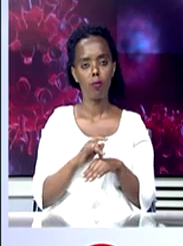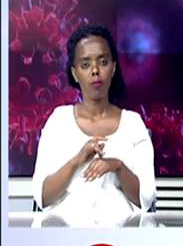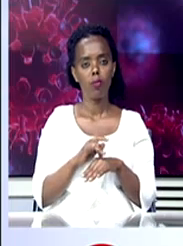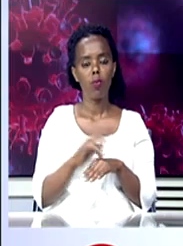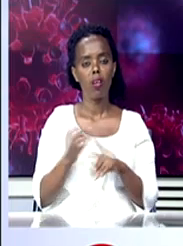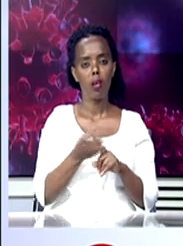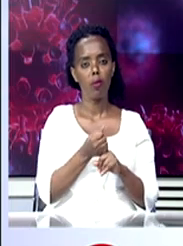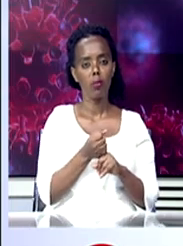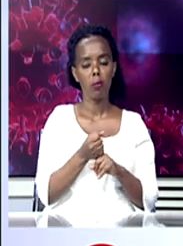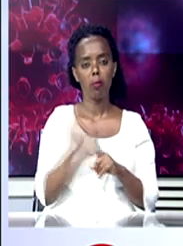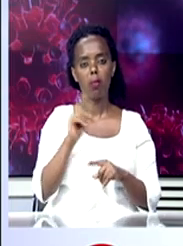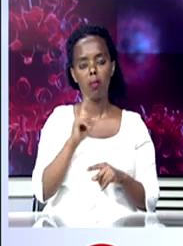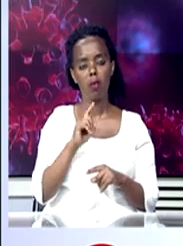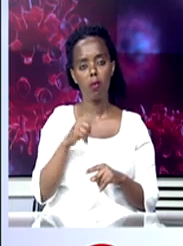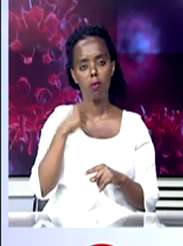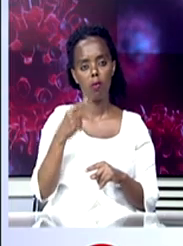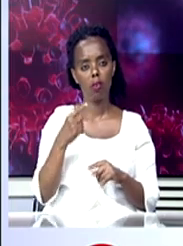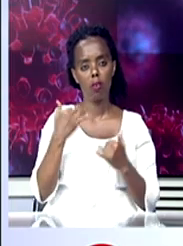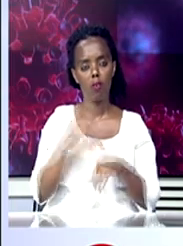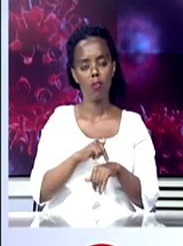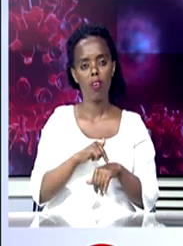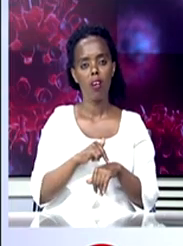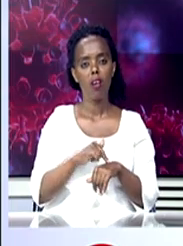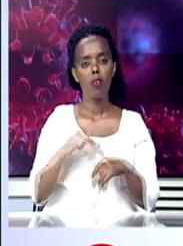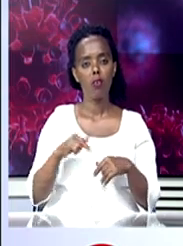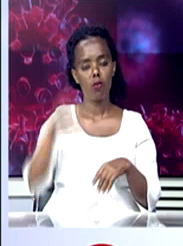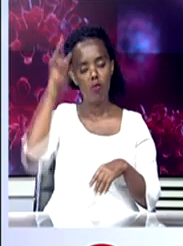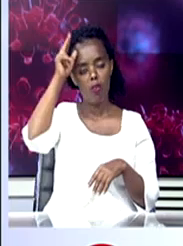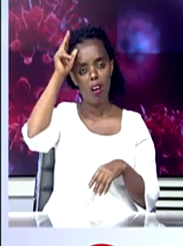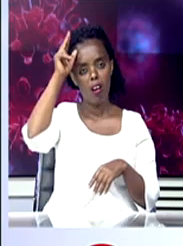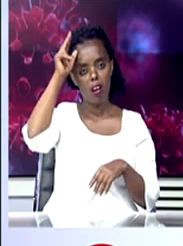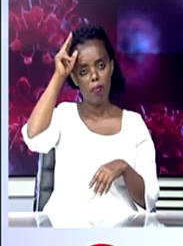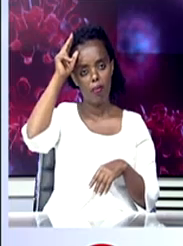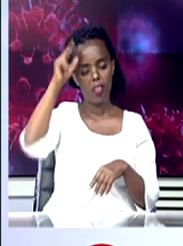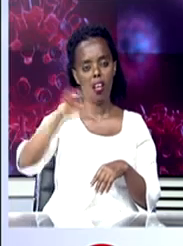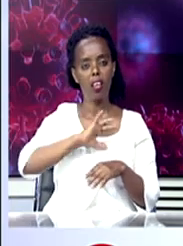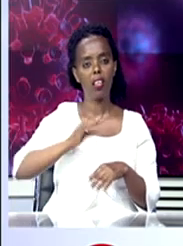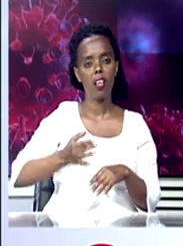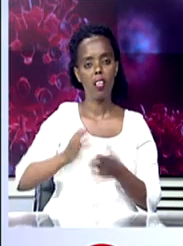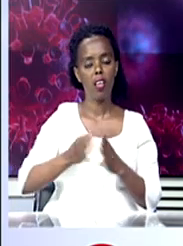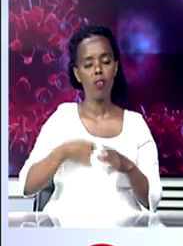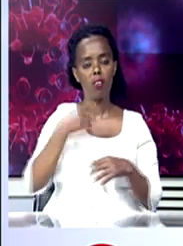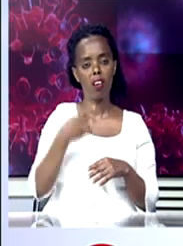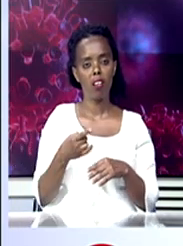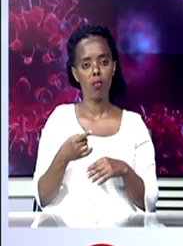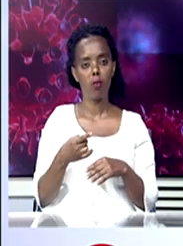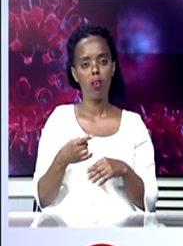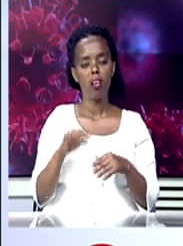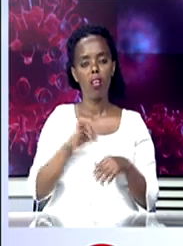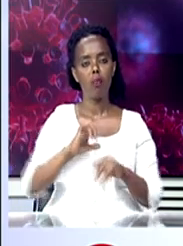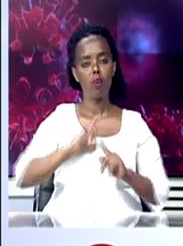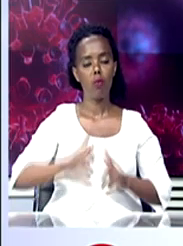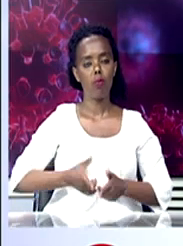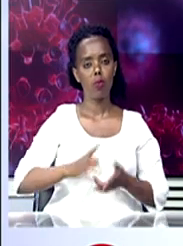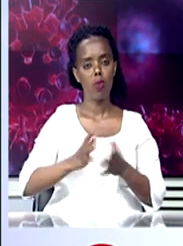wal qabachuu maal kun yeroof duudhaa keenya ta'ee yoo jiraatuyyuu dhimma lubbuutii